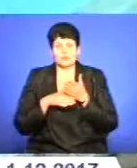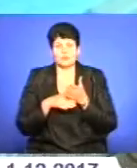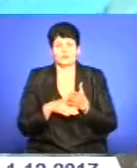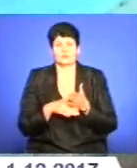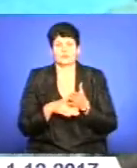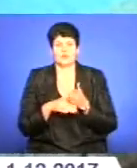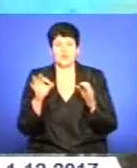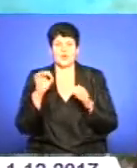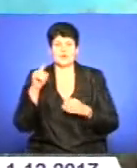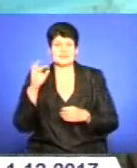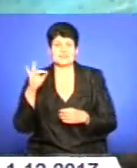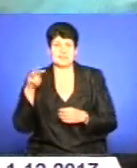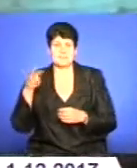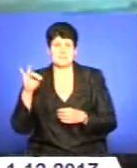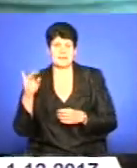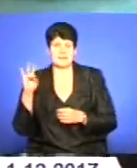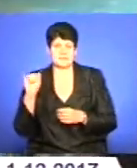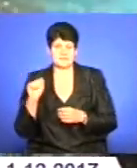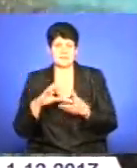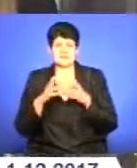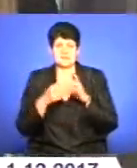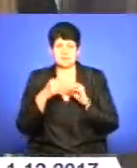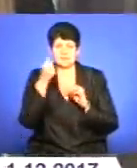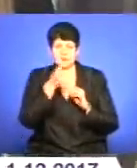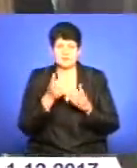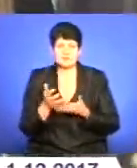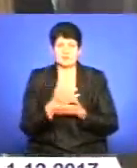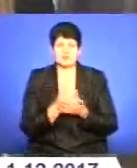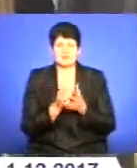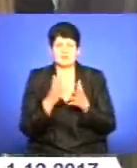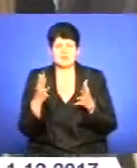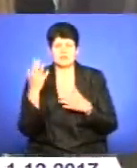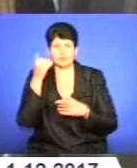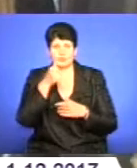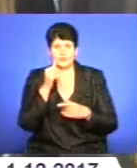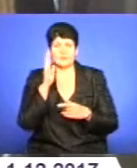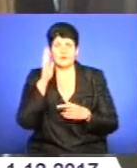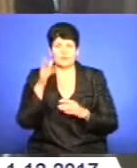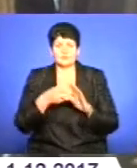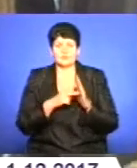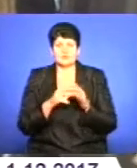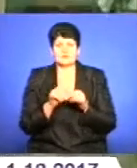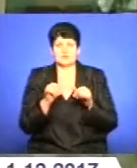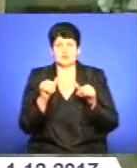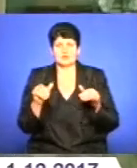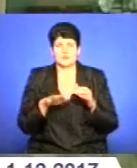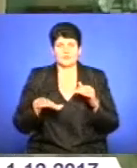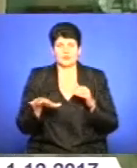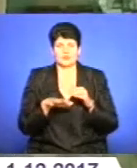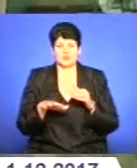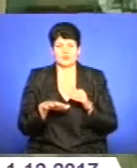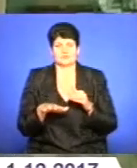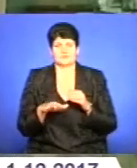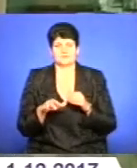озимини. За підсумками року, цукрових буряків зібрали більш ніж торік, тому в майбутньому планують збільшити площу посіву саме під